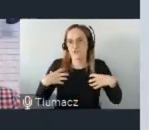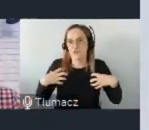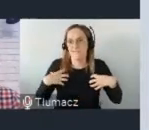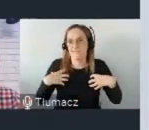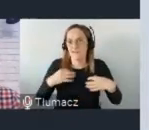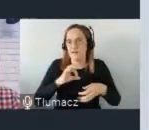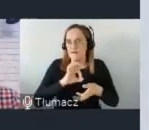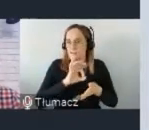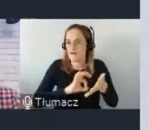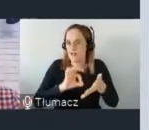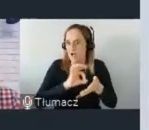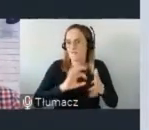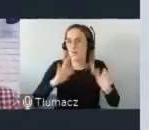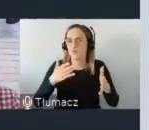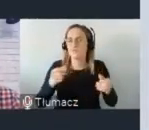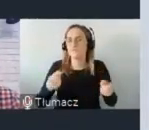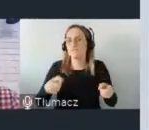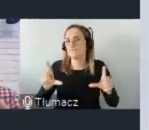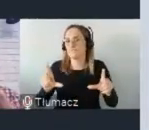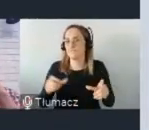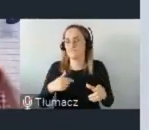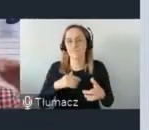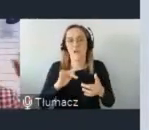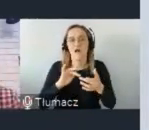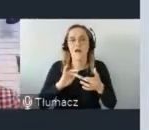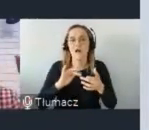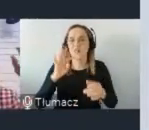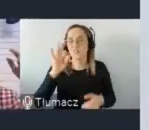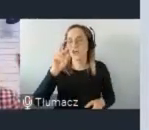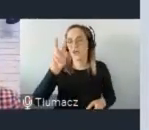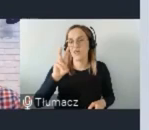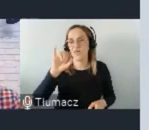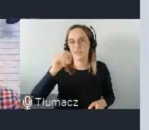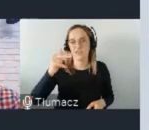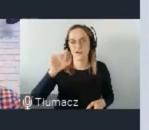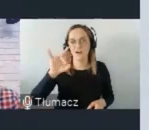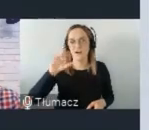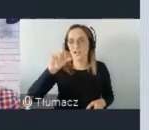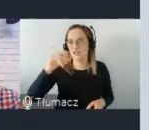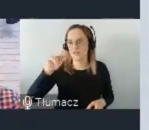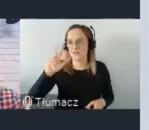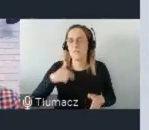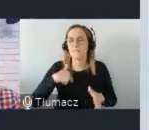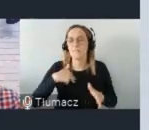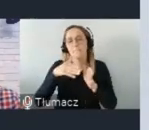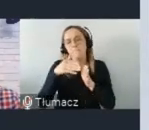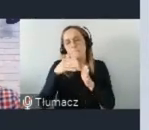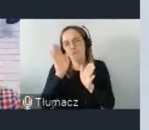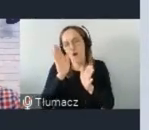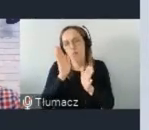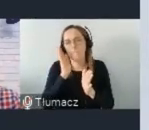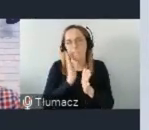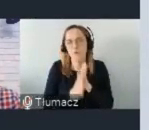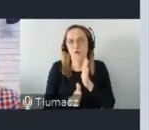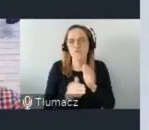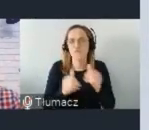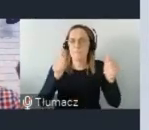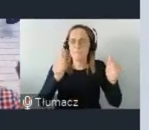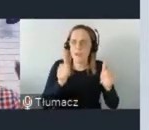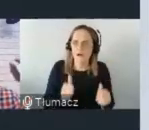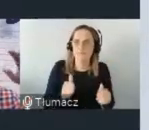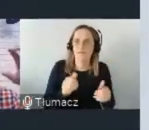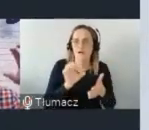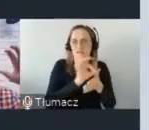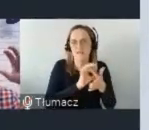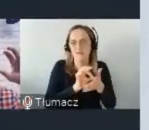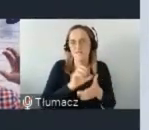punktów, czyli hotspotów. Zacznijmy od Finglinka i potem przejdziemy do prostego plakatu grafiki z AR, czyli